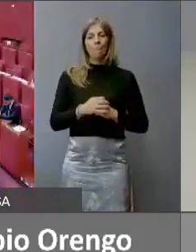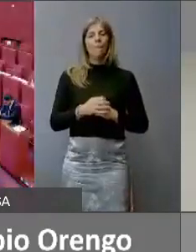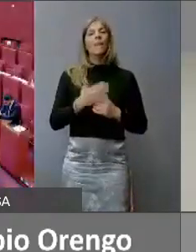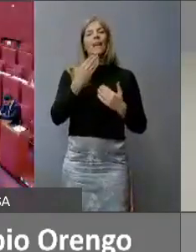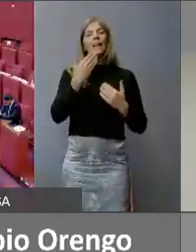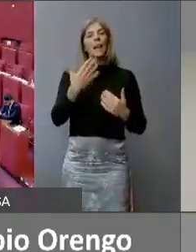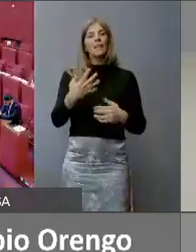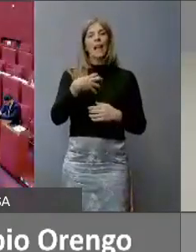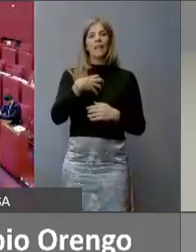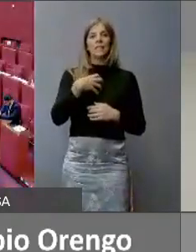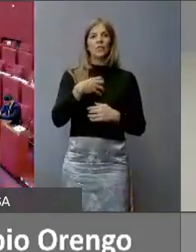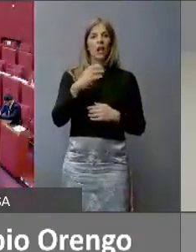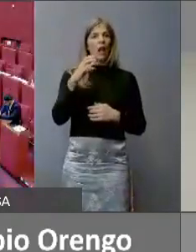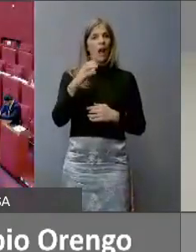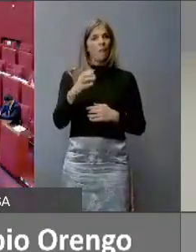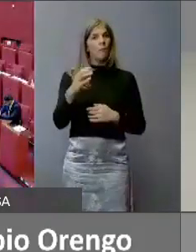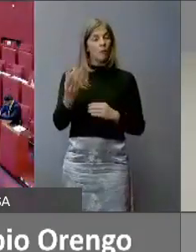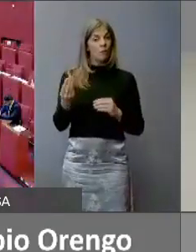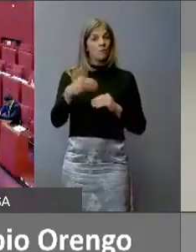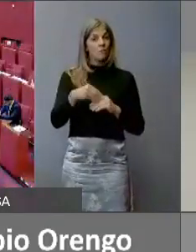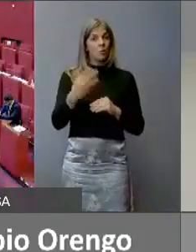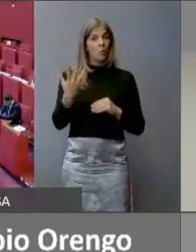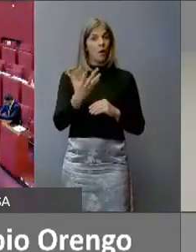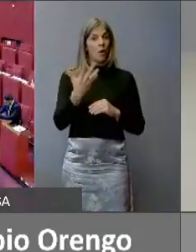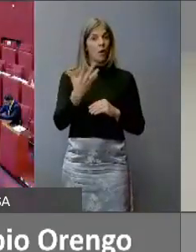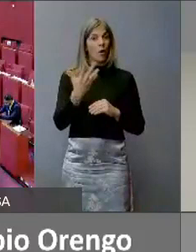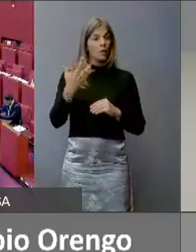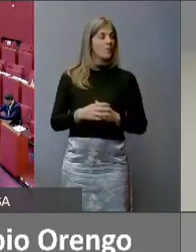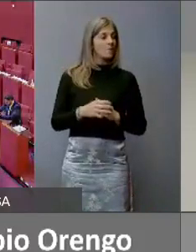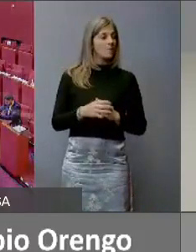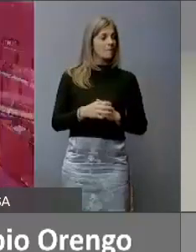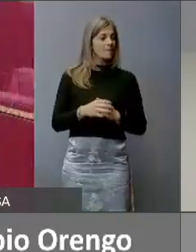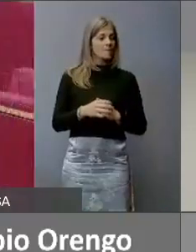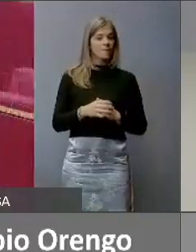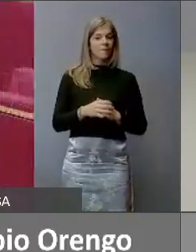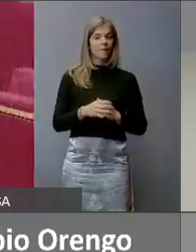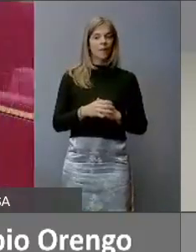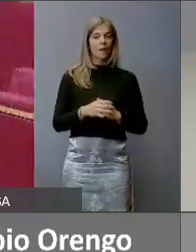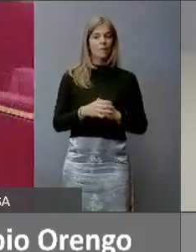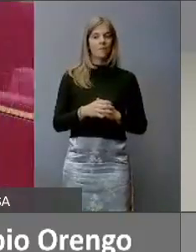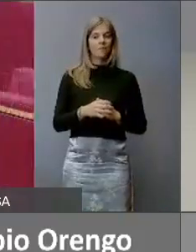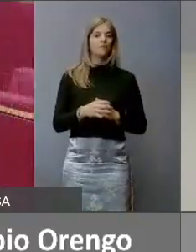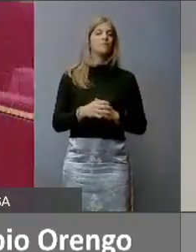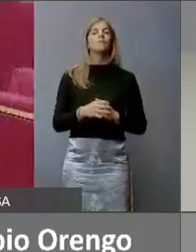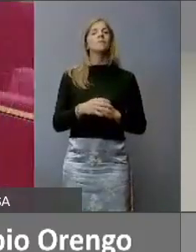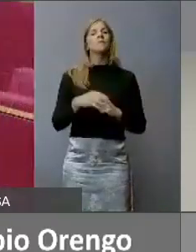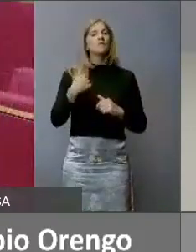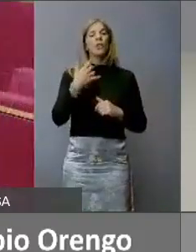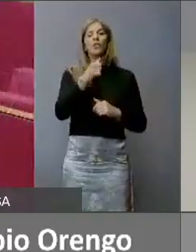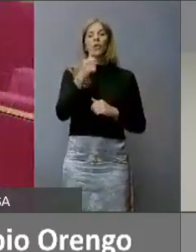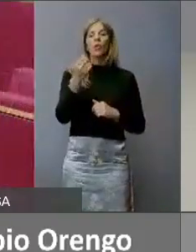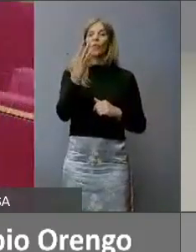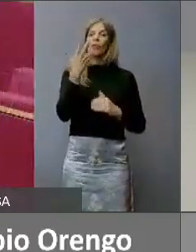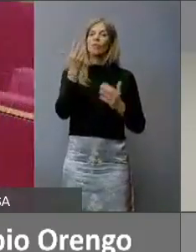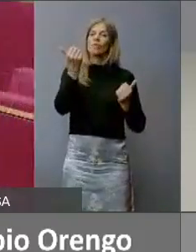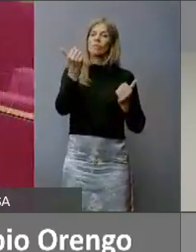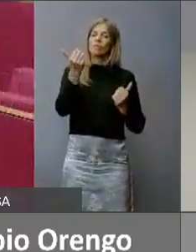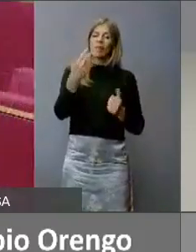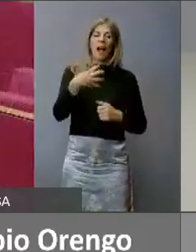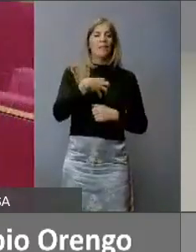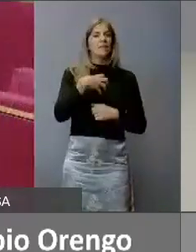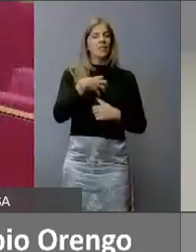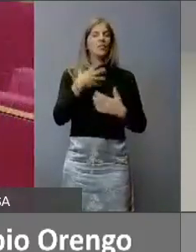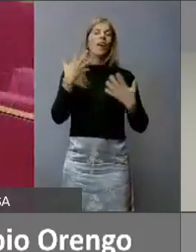sì assessore campo race replica consigliere paglialunga primo la parola velocissima solo per ringraziare l'assessore è un'ottima notizia